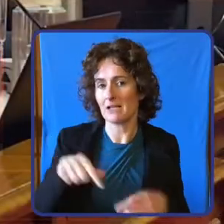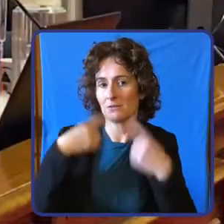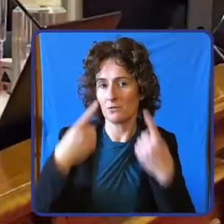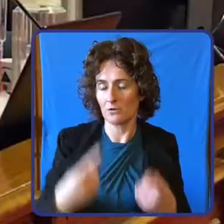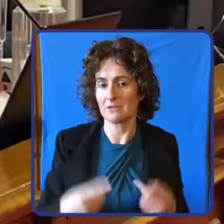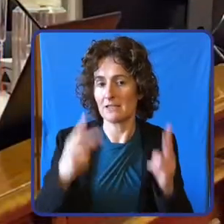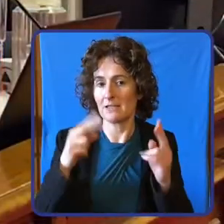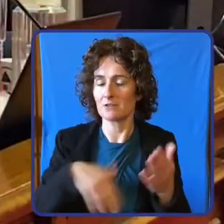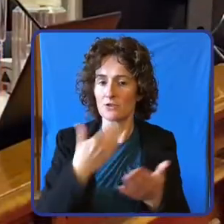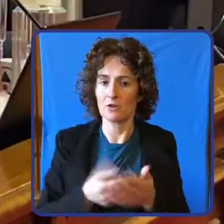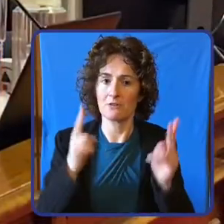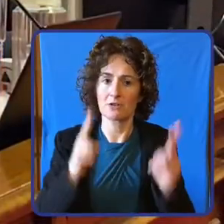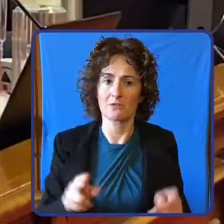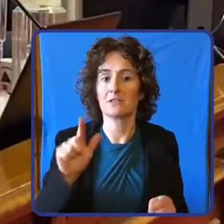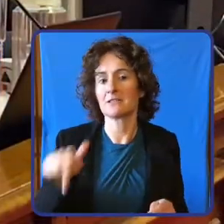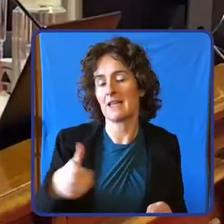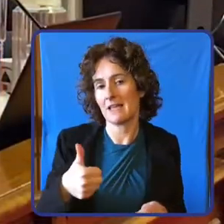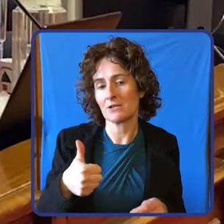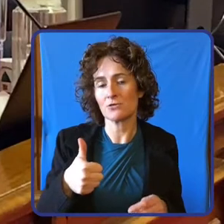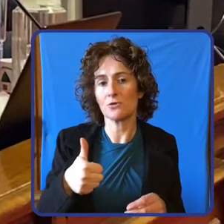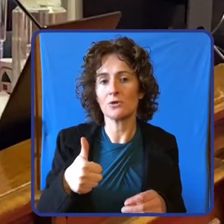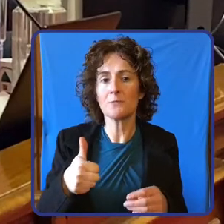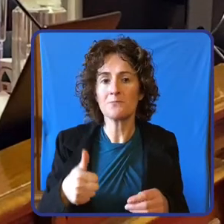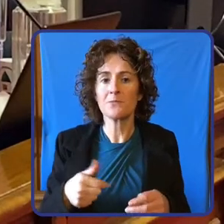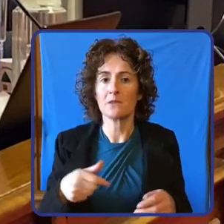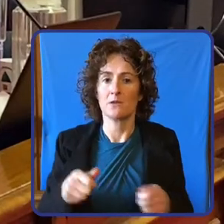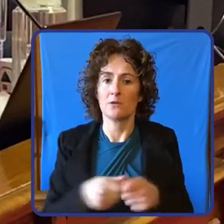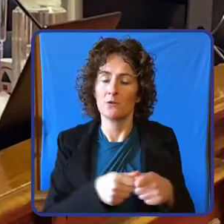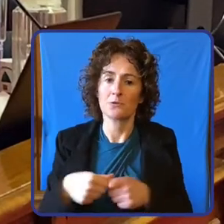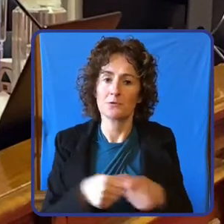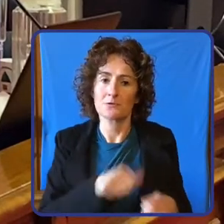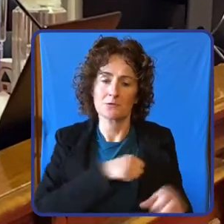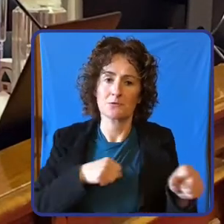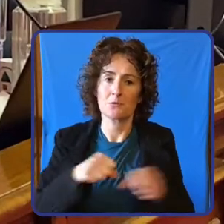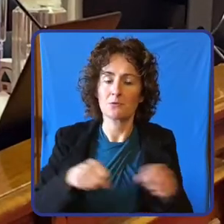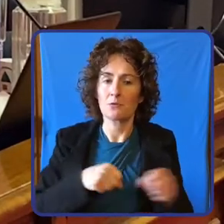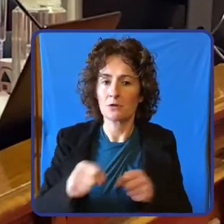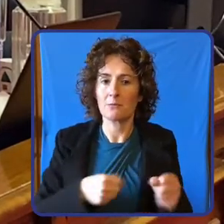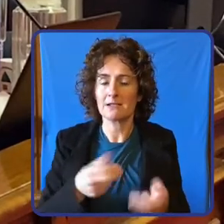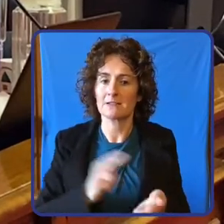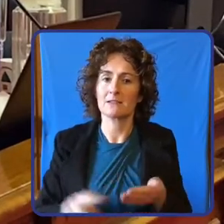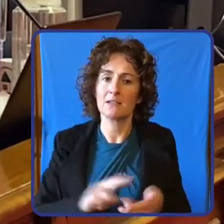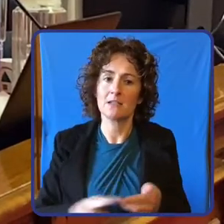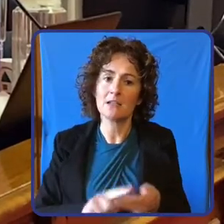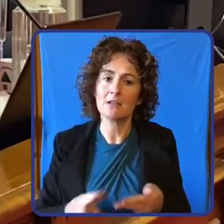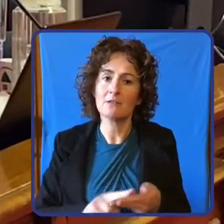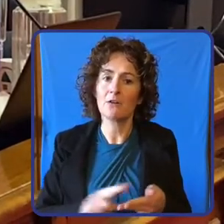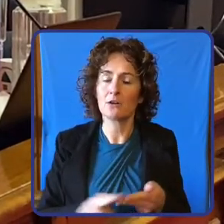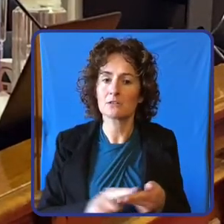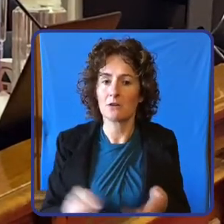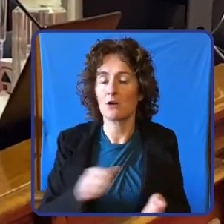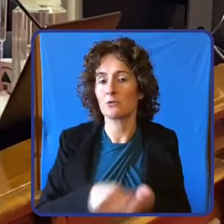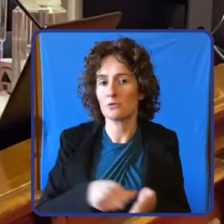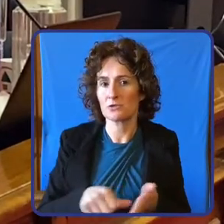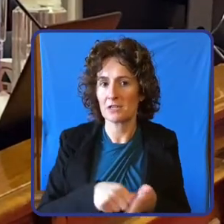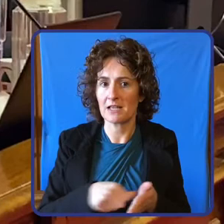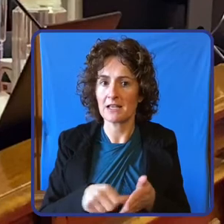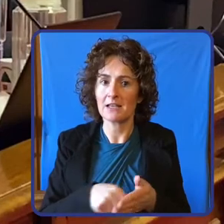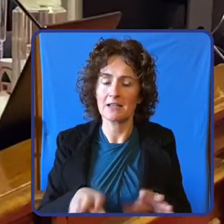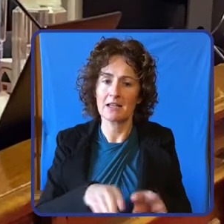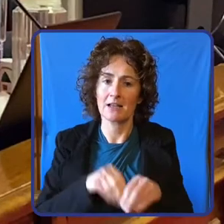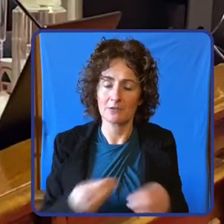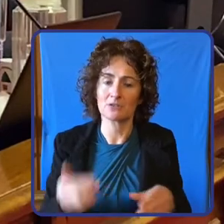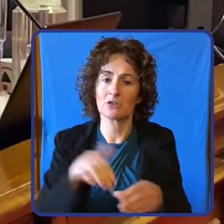javaslat. Az első határozati javaslat a közös önkormányzati hivatal működési költségeihez való hozzájárulásra vonatkozik. Ezt a